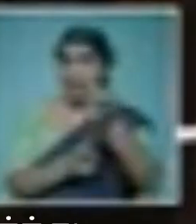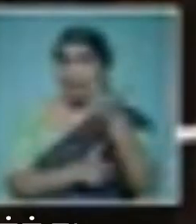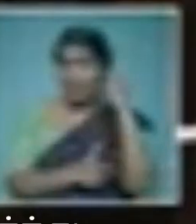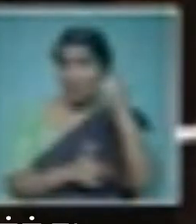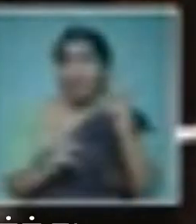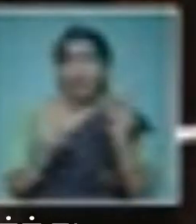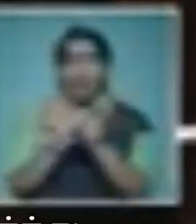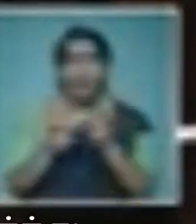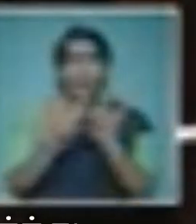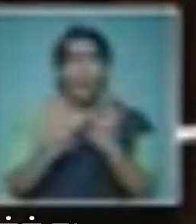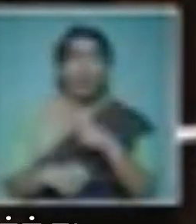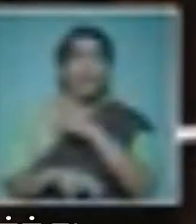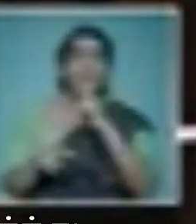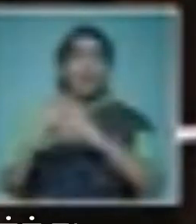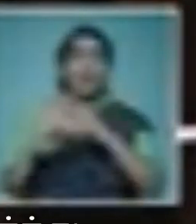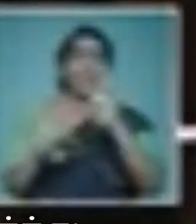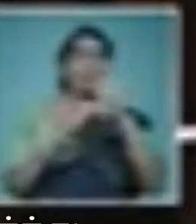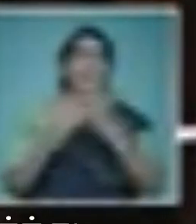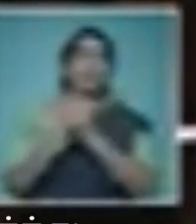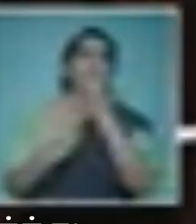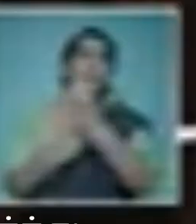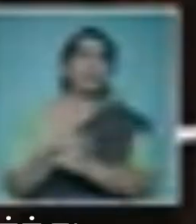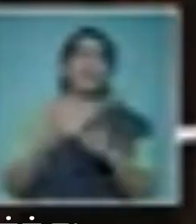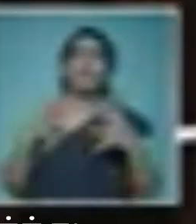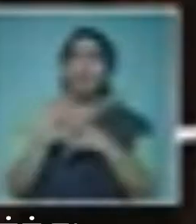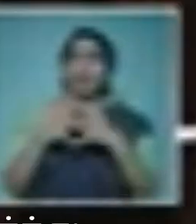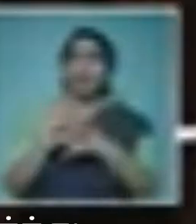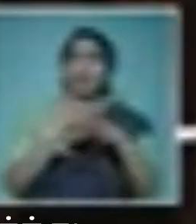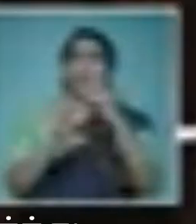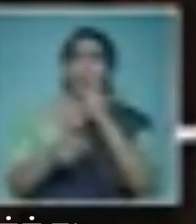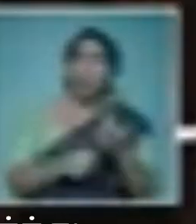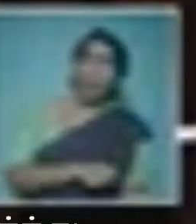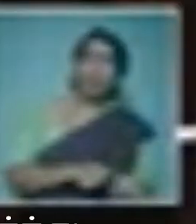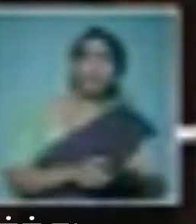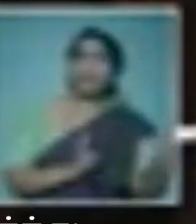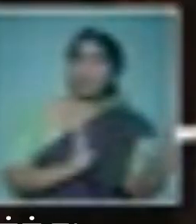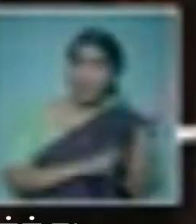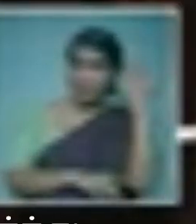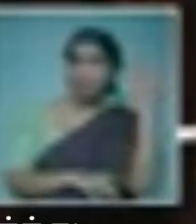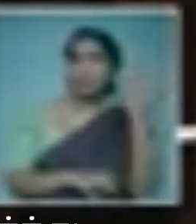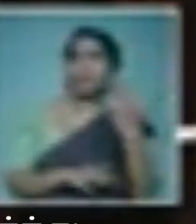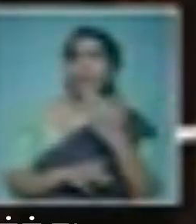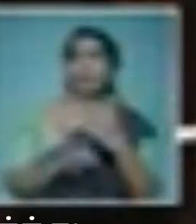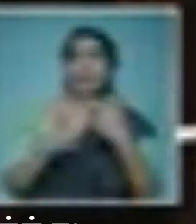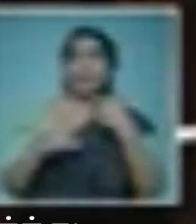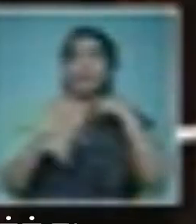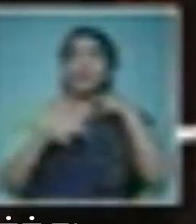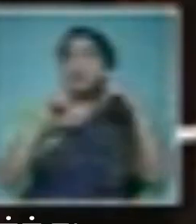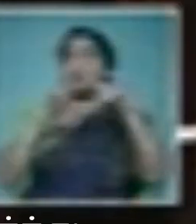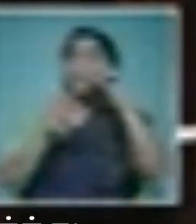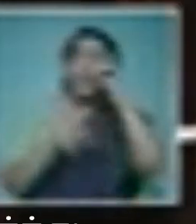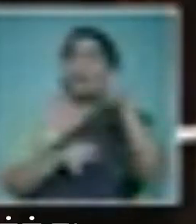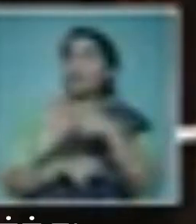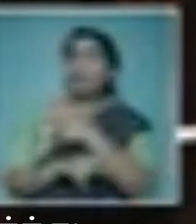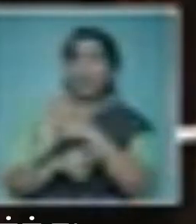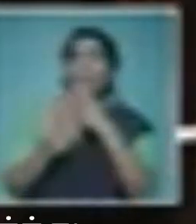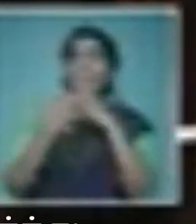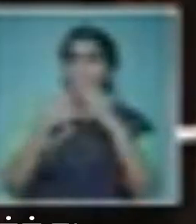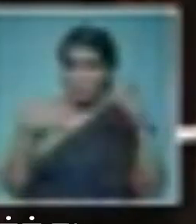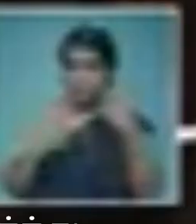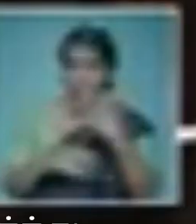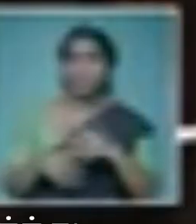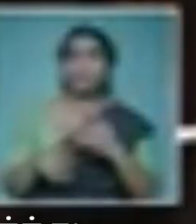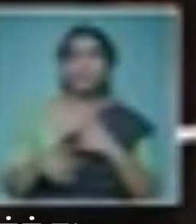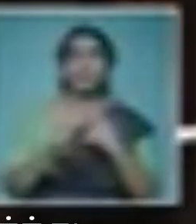කකුළු අල්ලන්නේ කරගෙන එයාගේ 45කට දෙන්නනවා වට්ටවන් වල මට සෙරප්පුව පෙන්ල එලෙව්වේ වට්ට නිවුස් වෙස්ට් එකේ ගියා ගින් බාන්න වට්ටවන් වල ඊට පස්සේ අපි